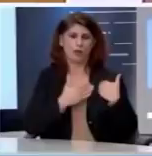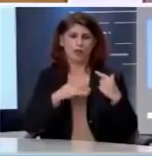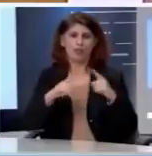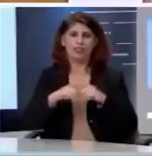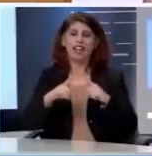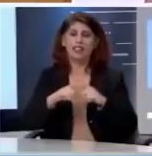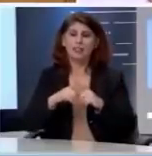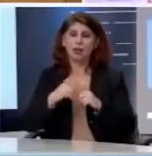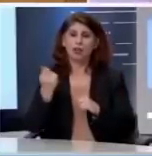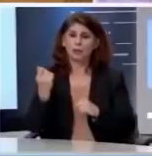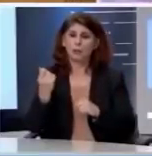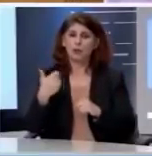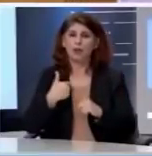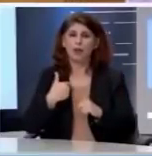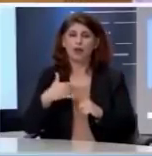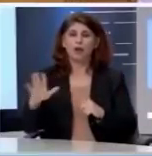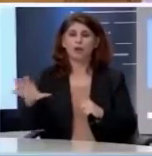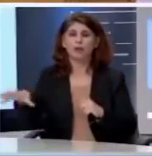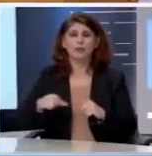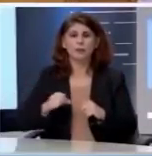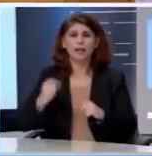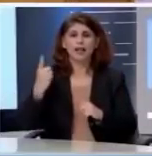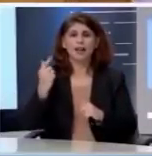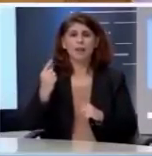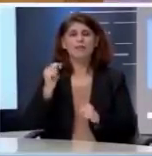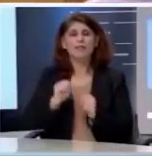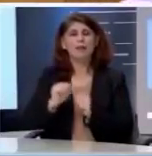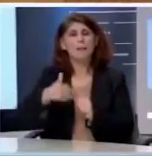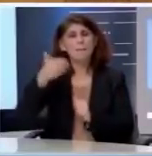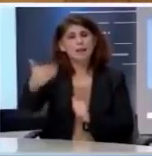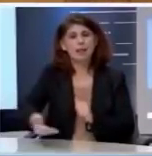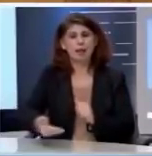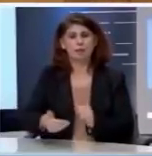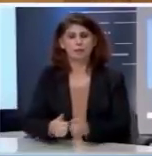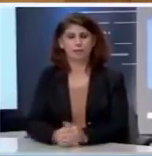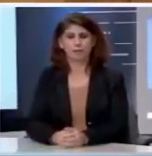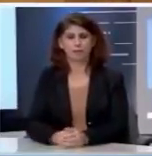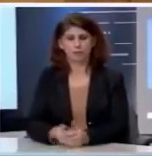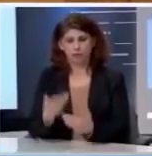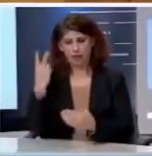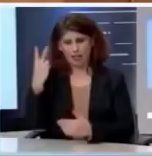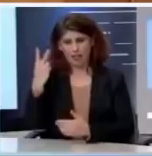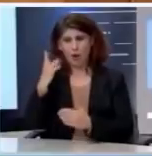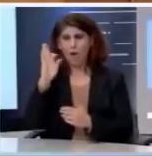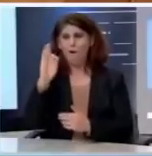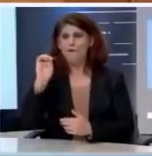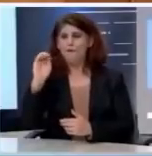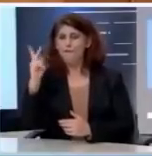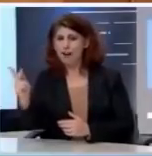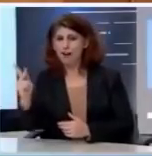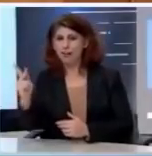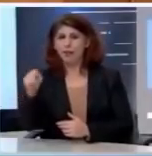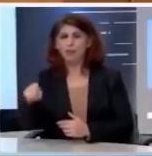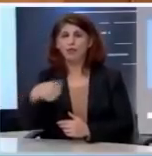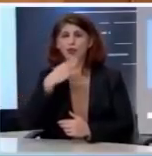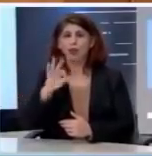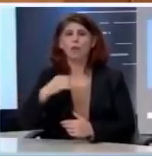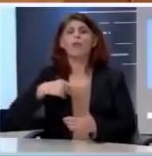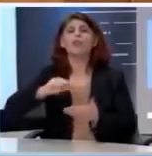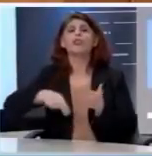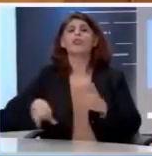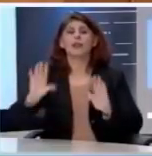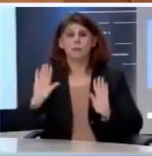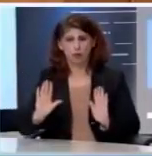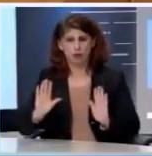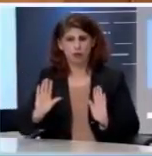οποίο κατηγορούμε. Γιατί εγώ πήρα την αρμοδιότητα 1,5 μήνα μετά. Και καταθέτω και τα δύο φεκ. Και αυτός είναι και ο λόγος που δεν υπογράφω